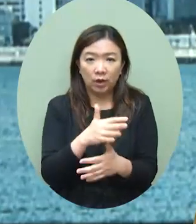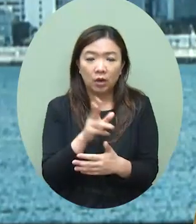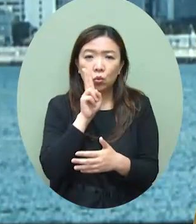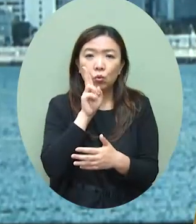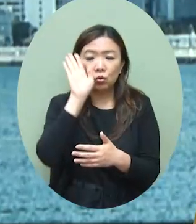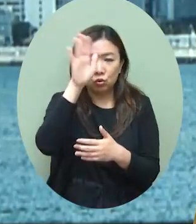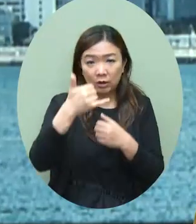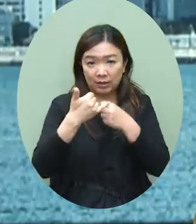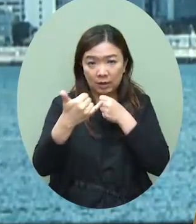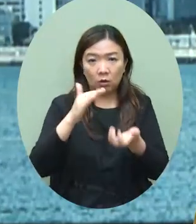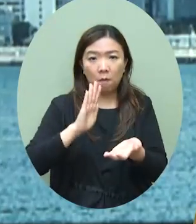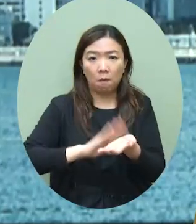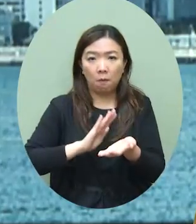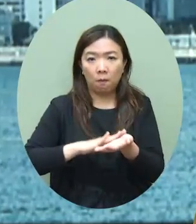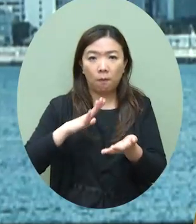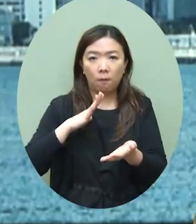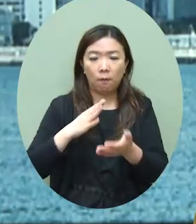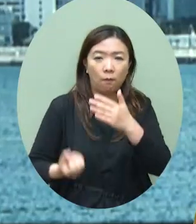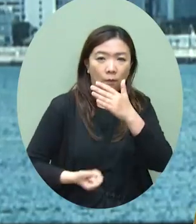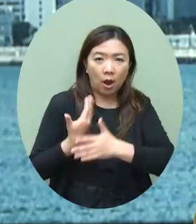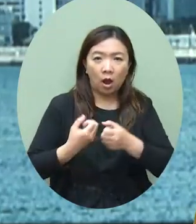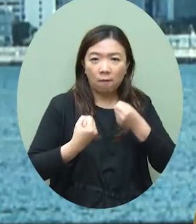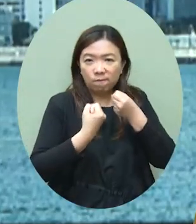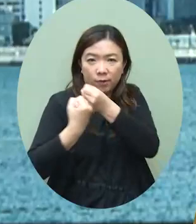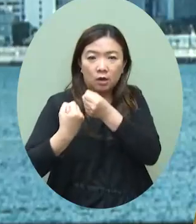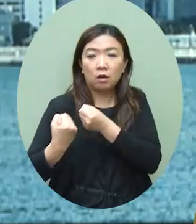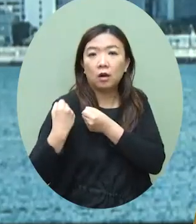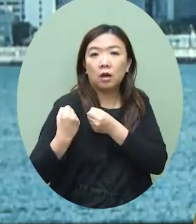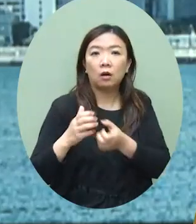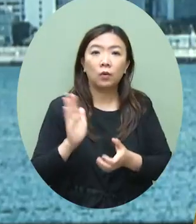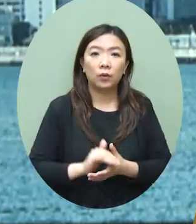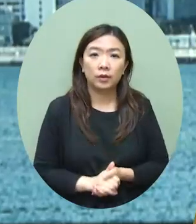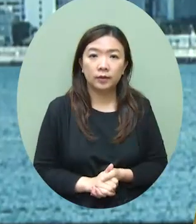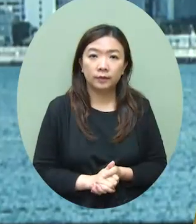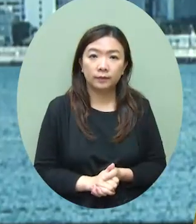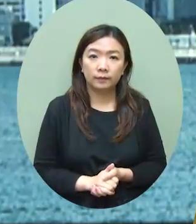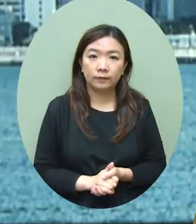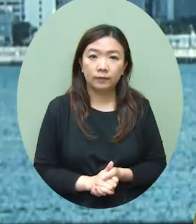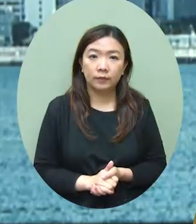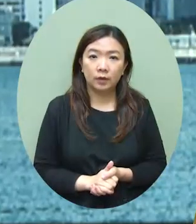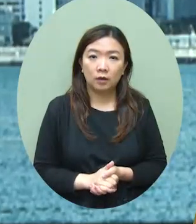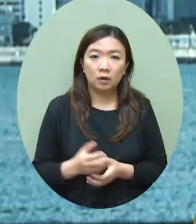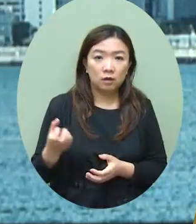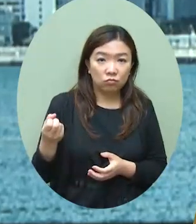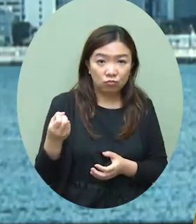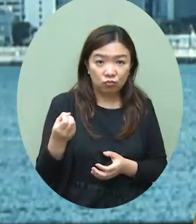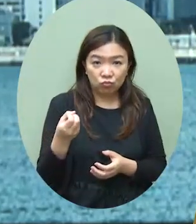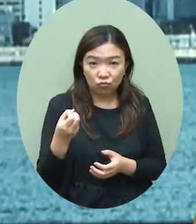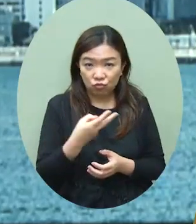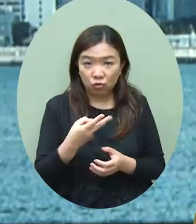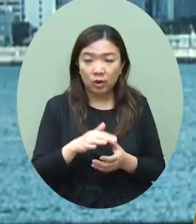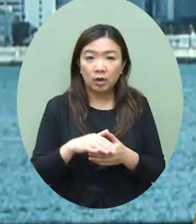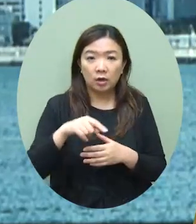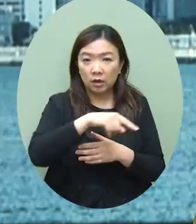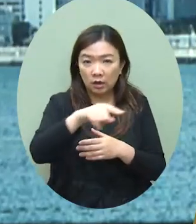嘅時候呢，我哋嗰個能夠抗擊嘅能力更強，我哋需要再去閂人哋啲處所嘅